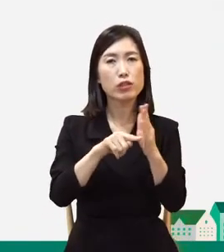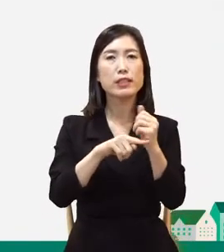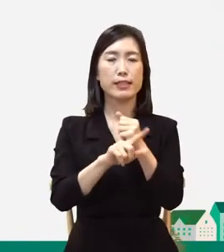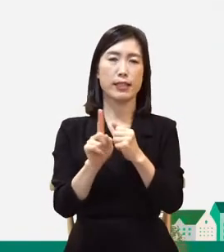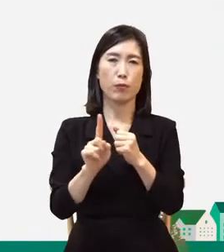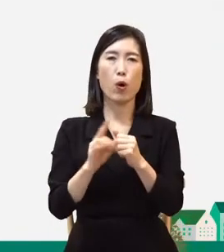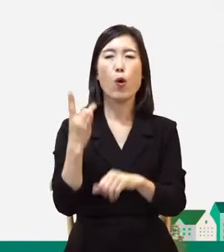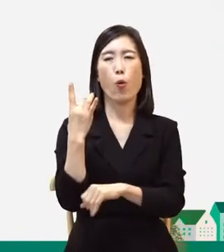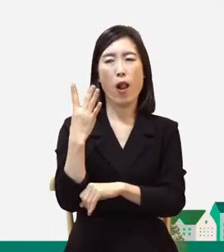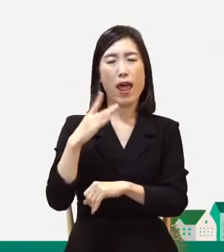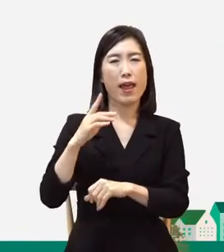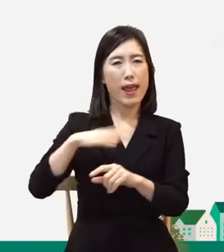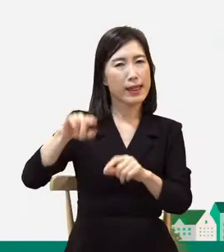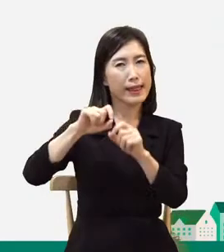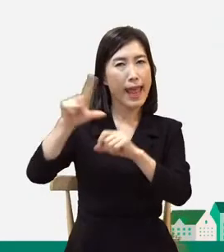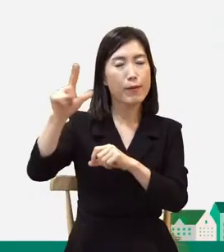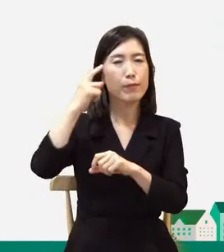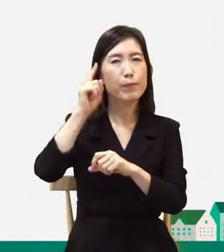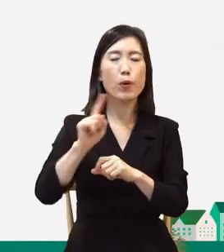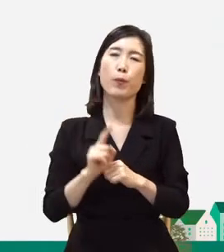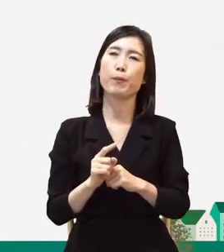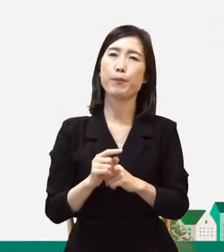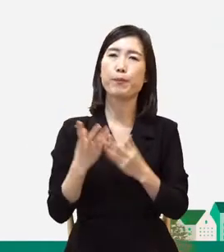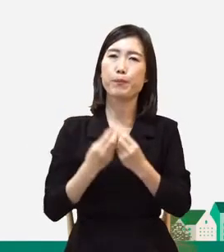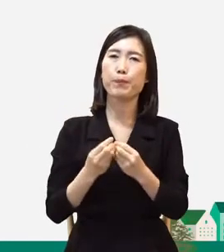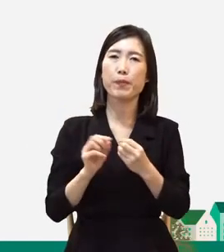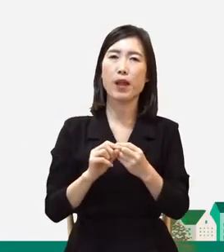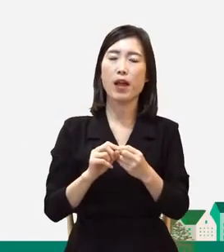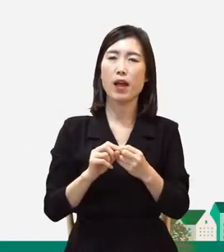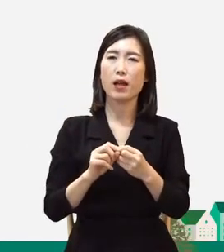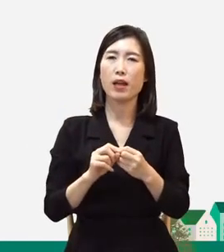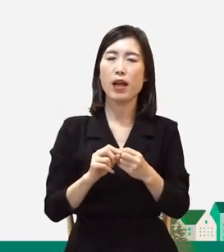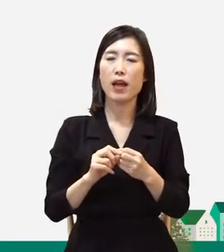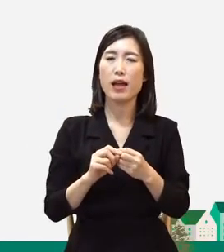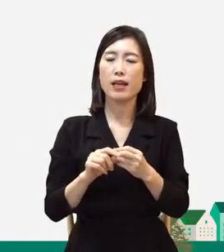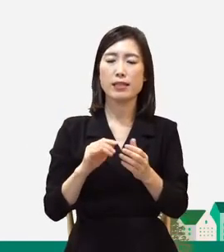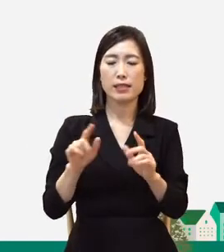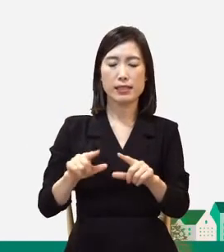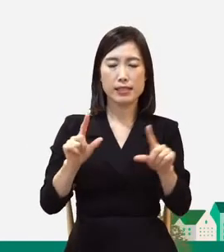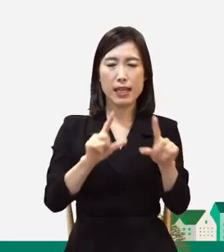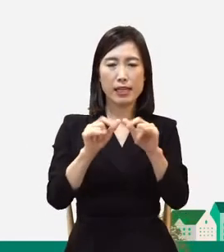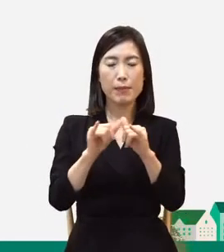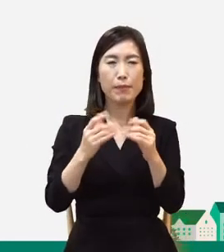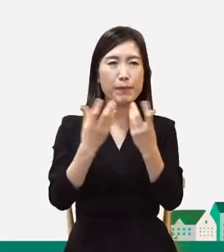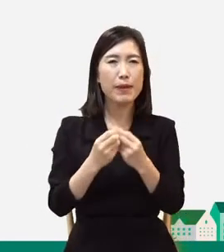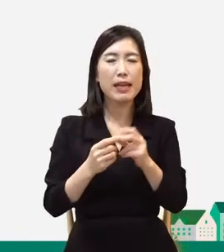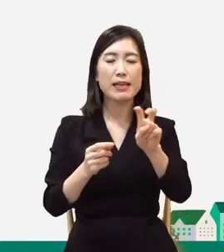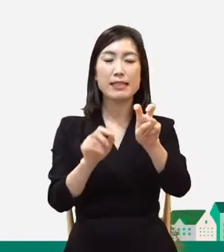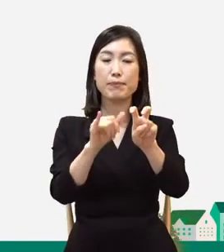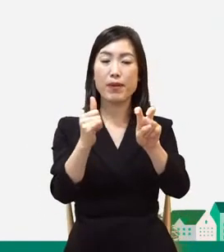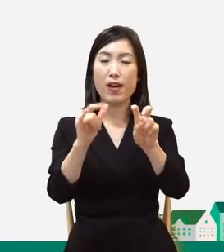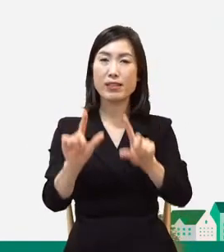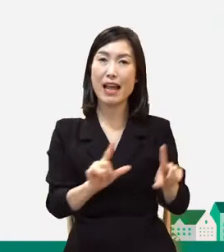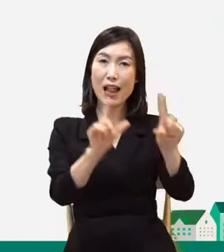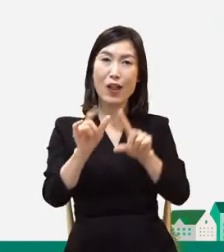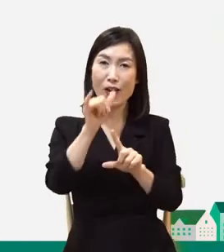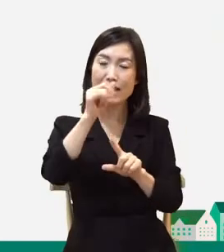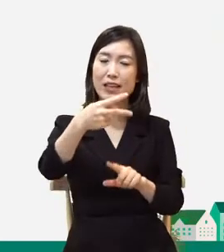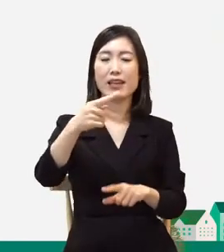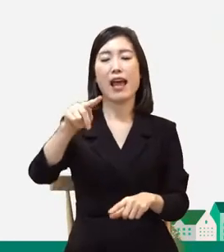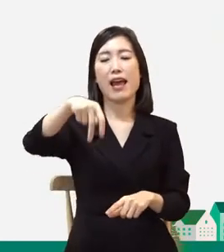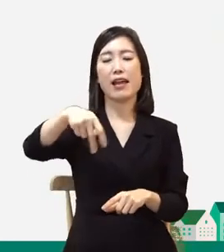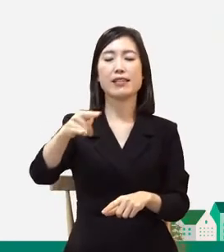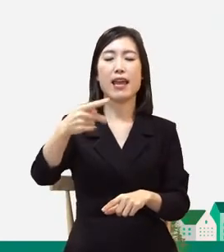원래 대부분 한 그 전체 한 20분 정도의 입주자가 있는 다세대 주택인데요. 여기에